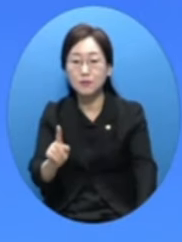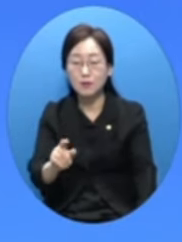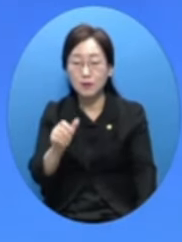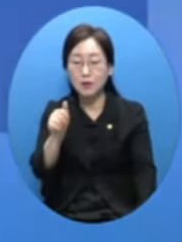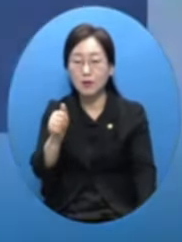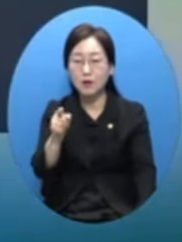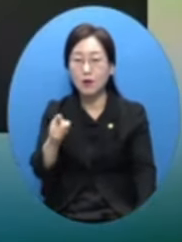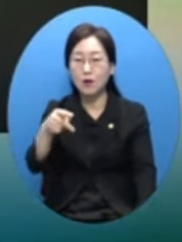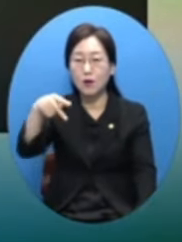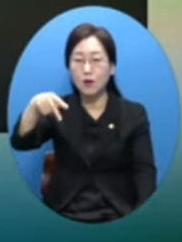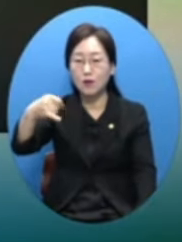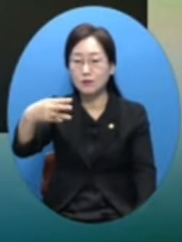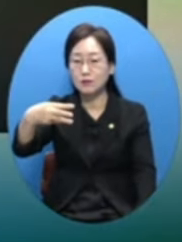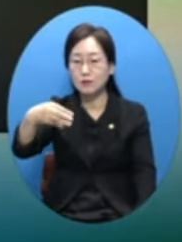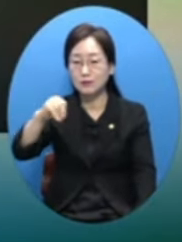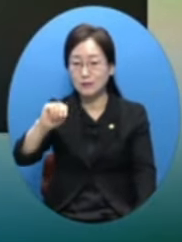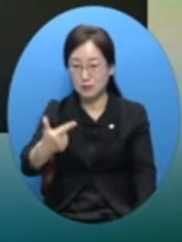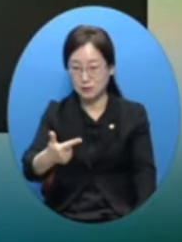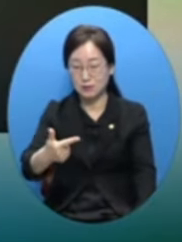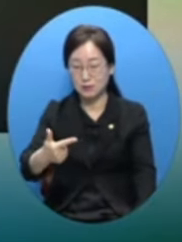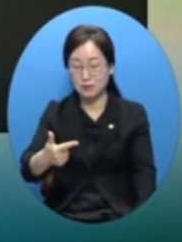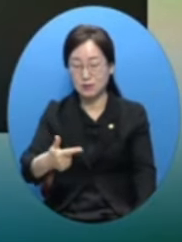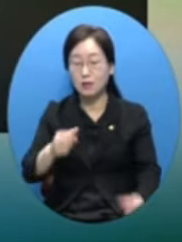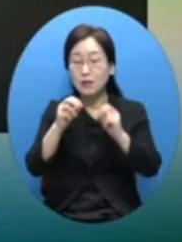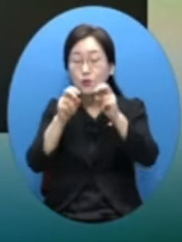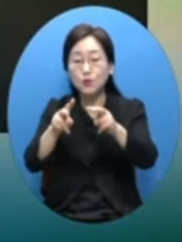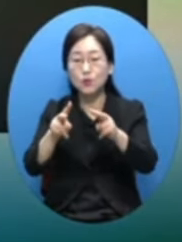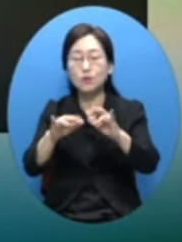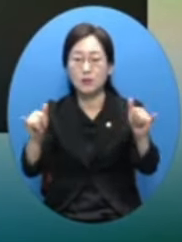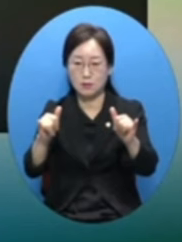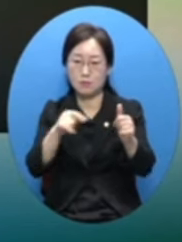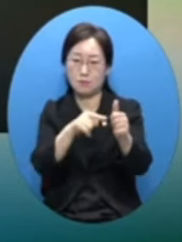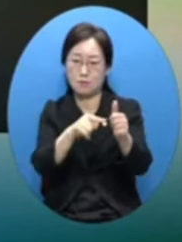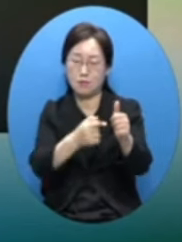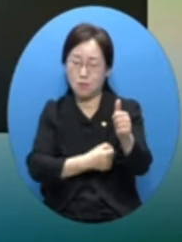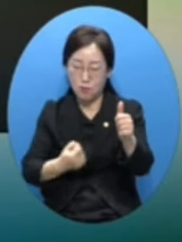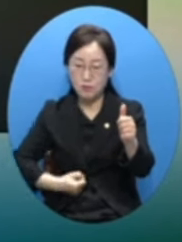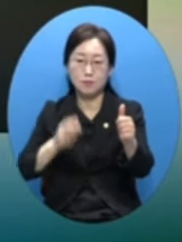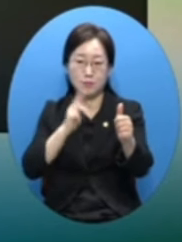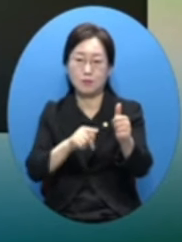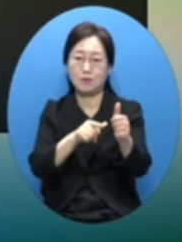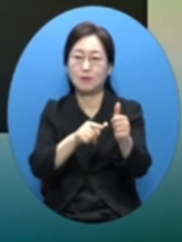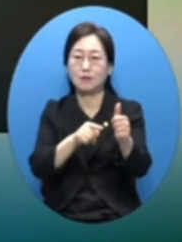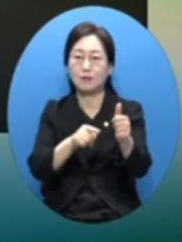허스턴 선교사님의 그 헌신을 우리는 잃을 수가 없습니다. 허스턴 선교사님은